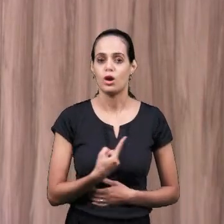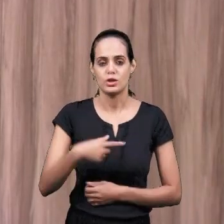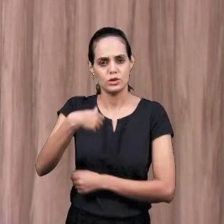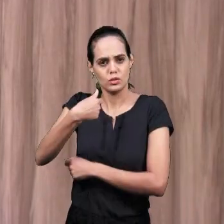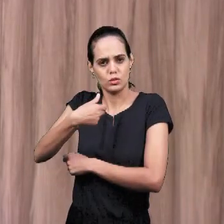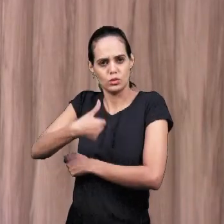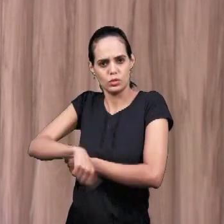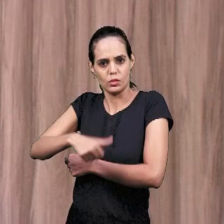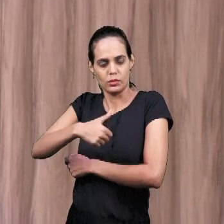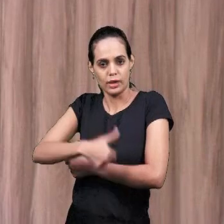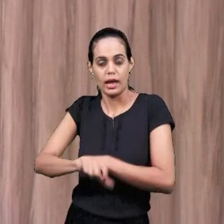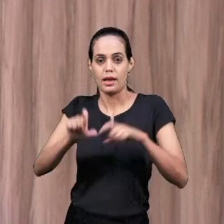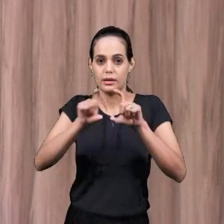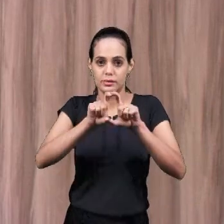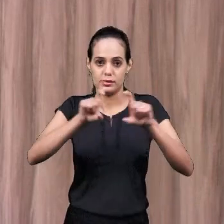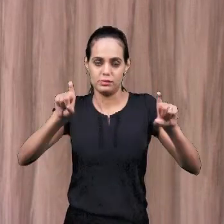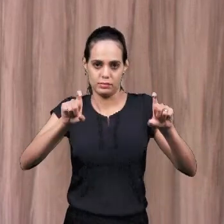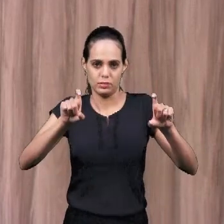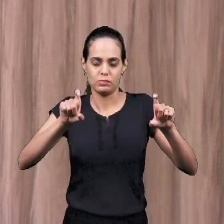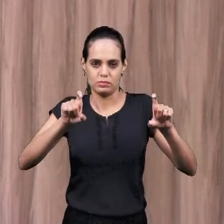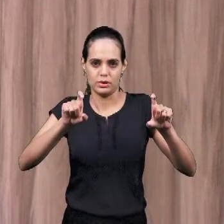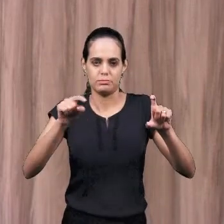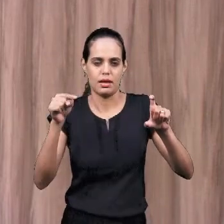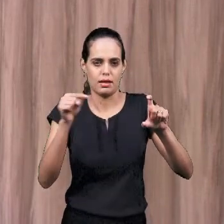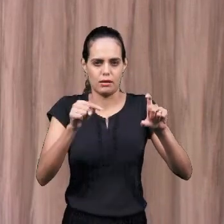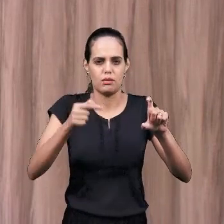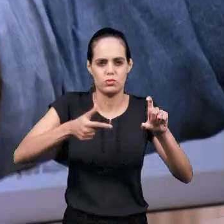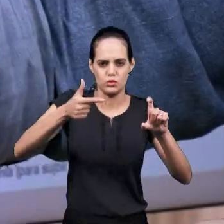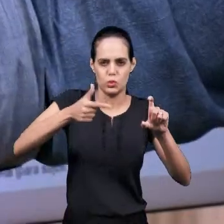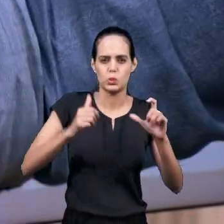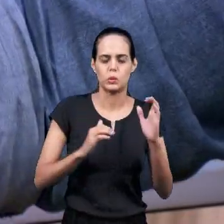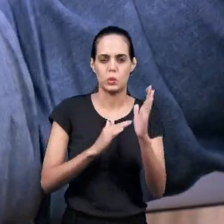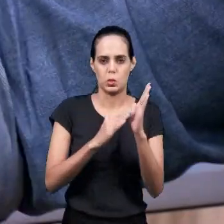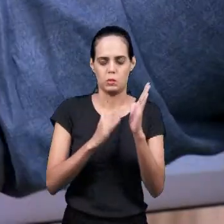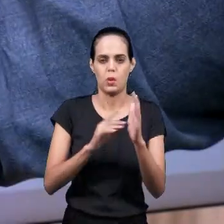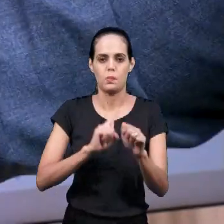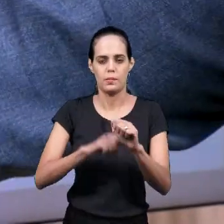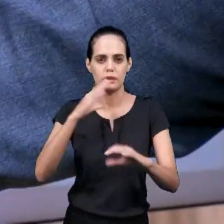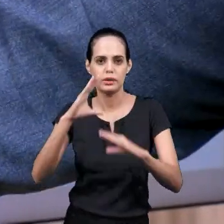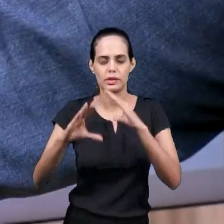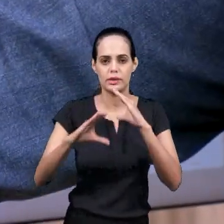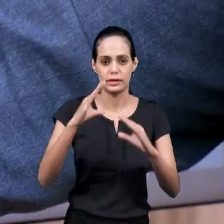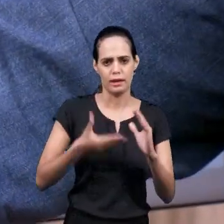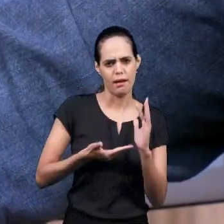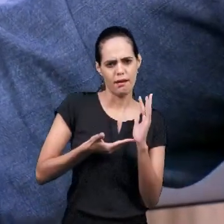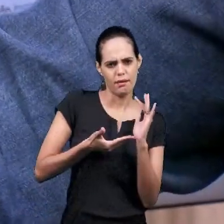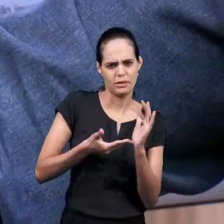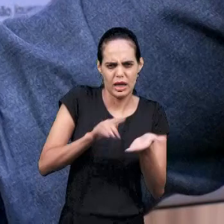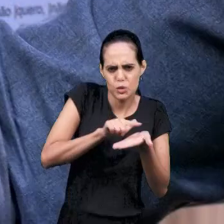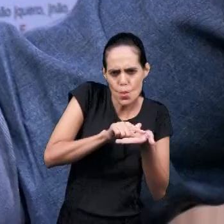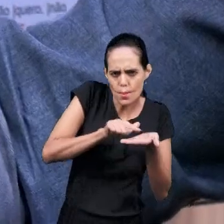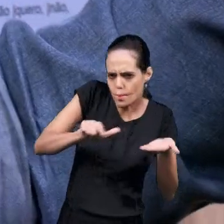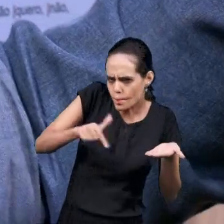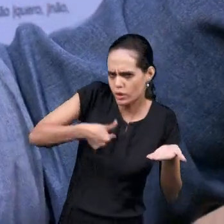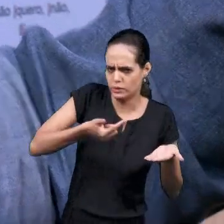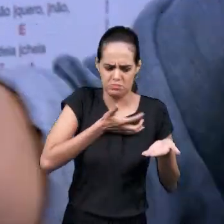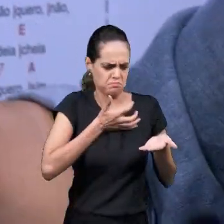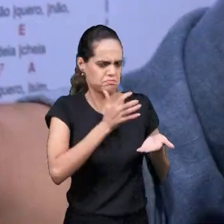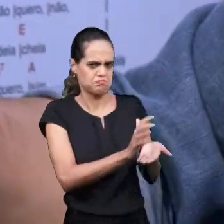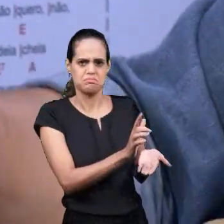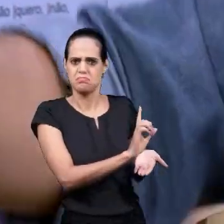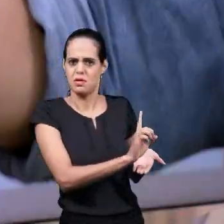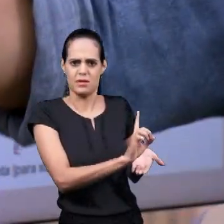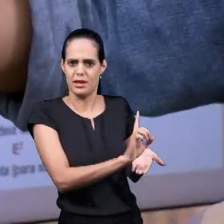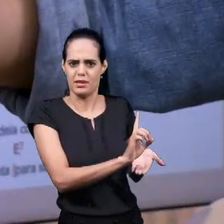Nous allons jouer la deuxième strophe de la louange. Quand on chante « Lampe vide, je